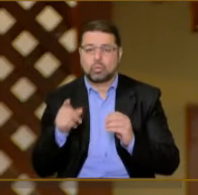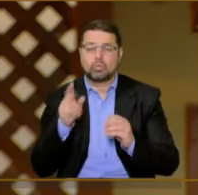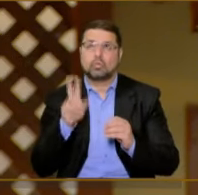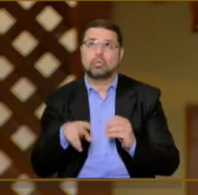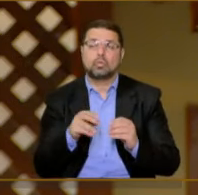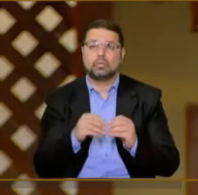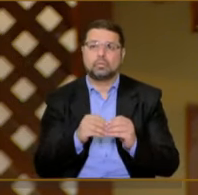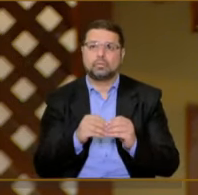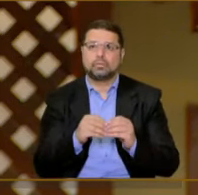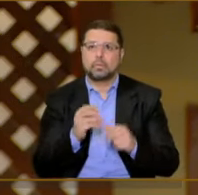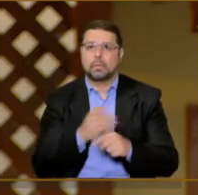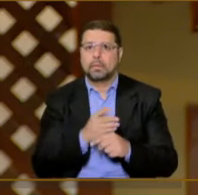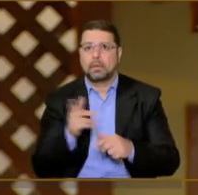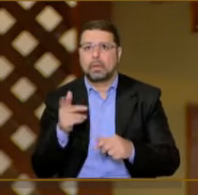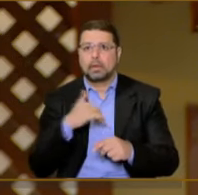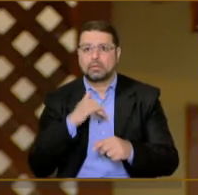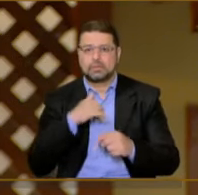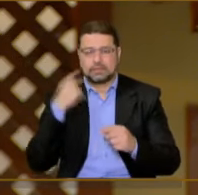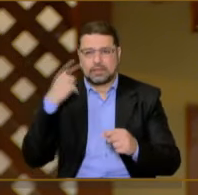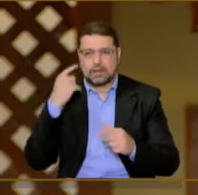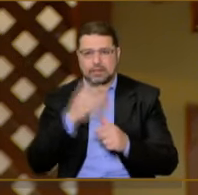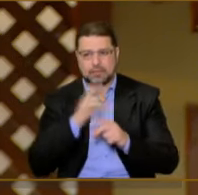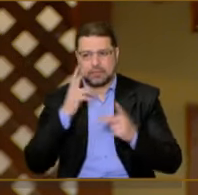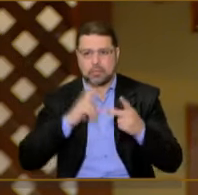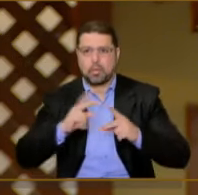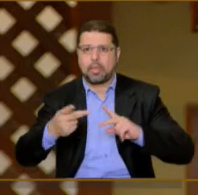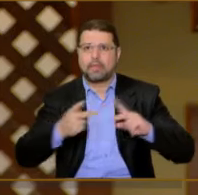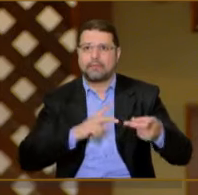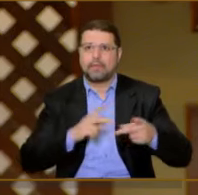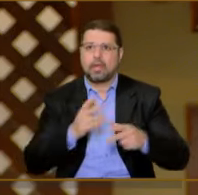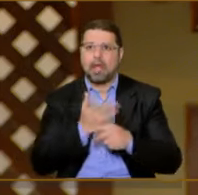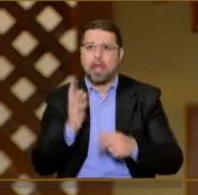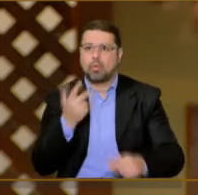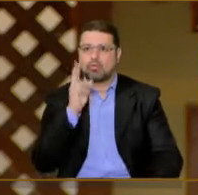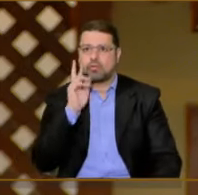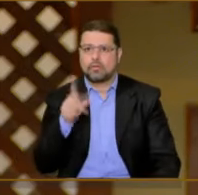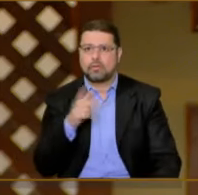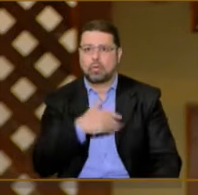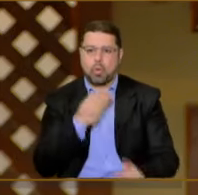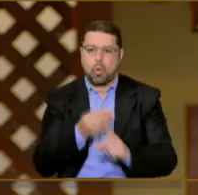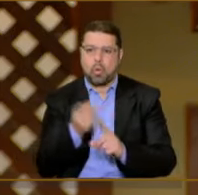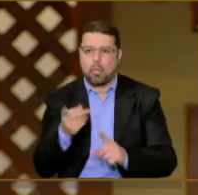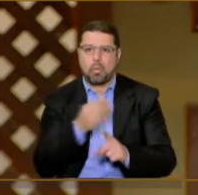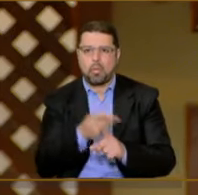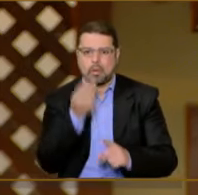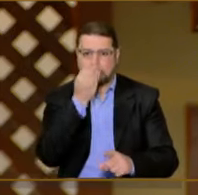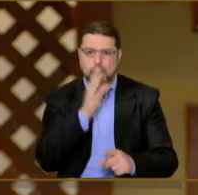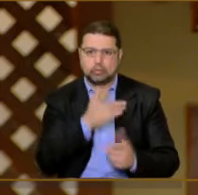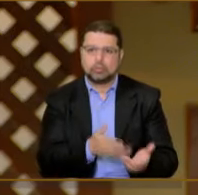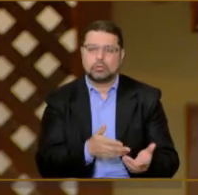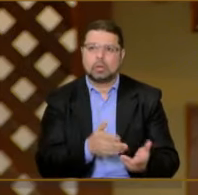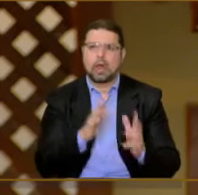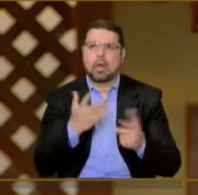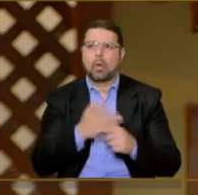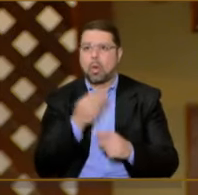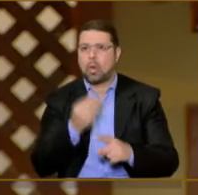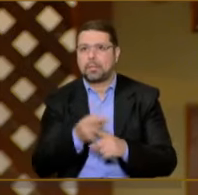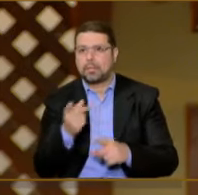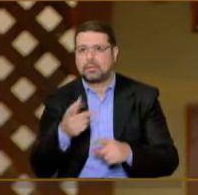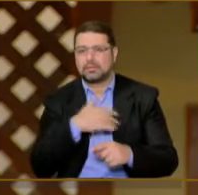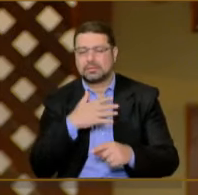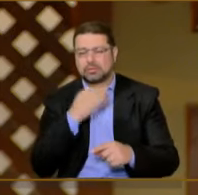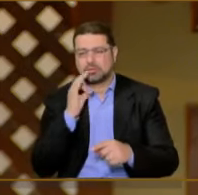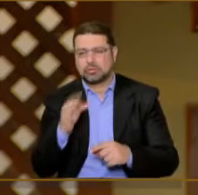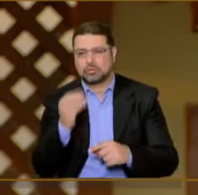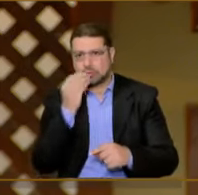هو ان هو عنده فكر غير فكرك او هو شايف او هو بيحب واحد انت بتكرهه او هو بيحب واحد